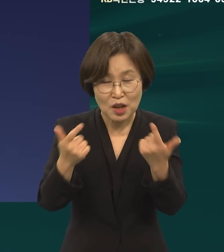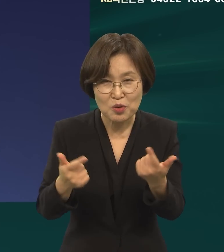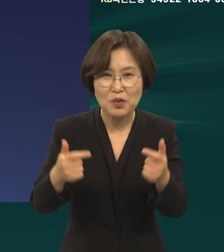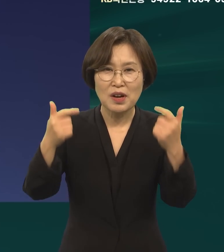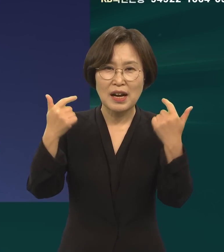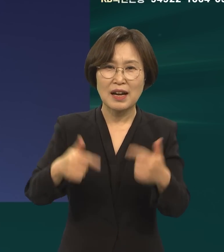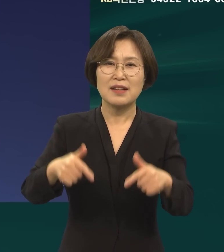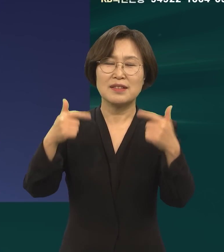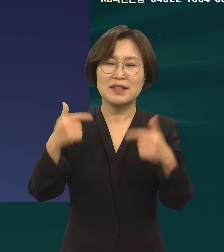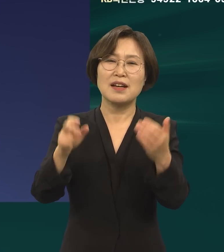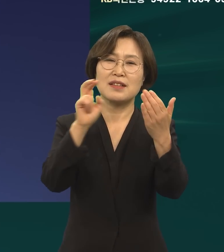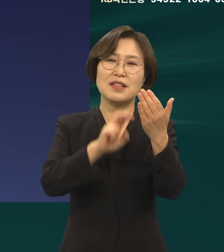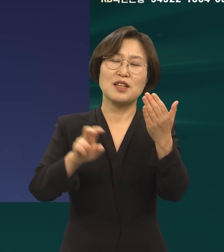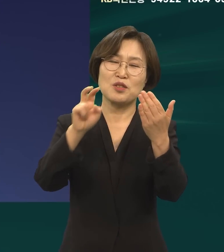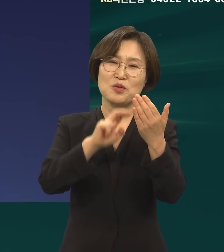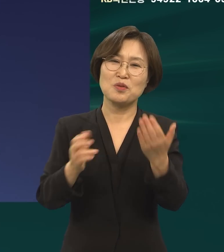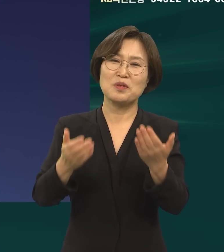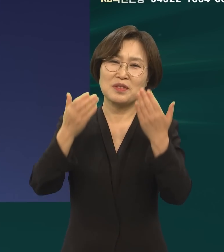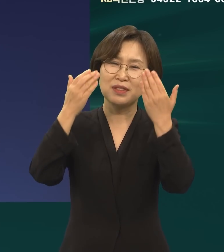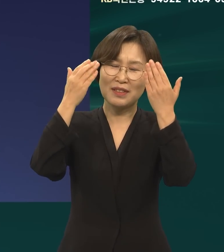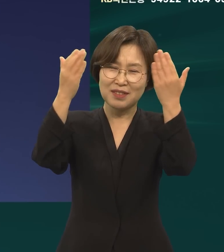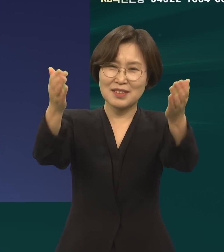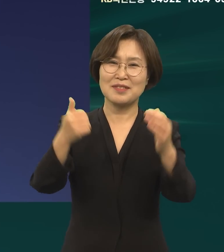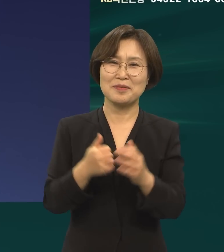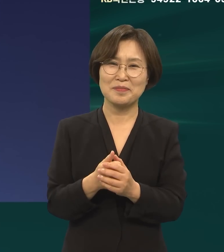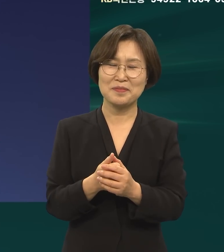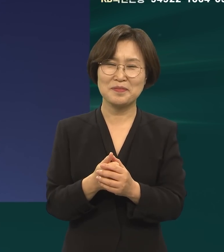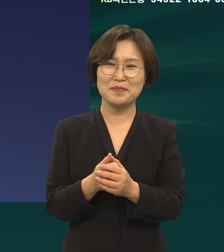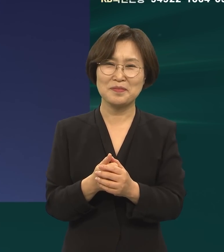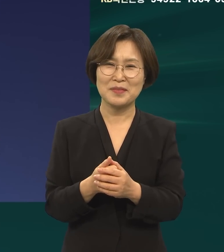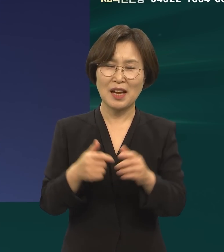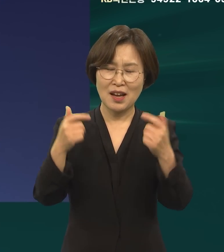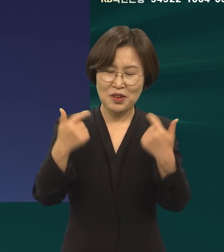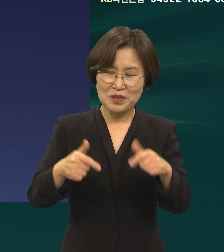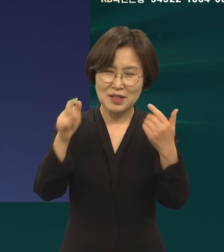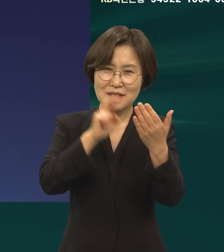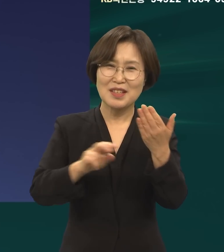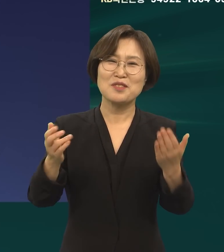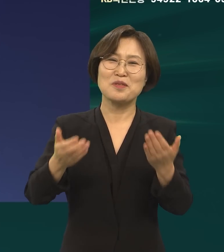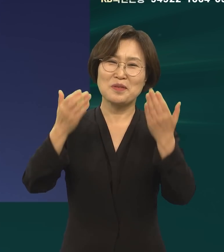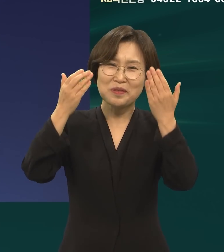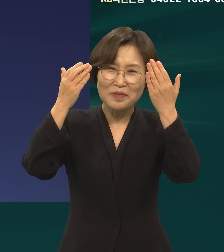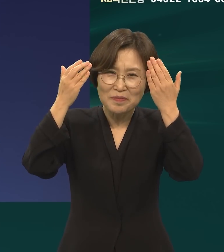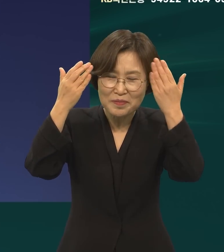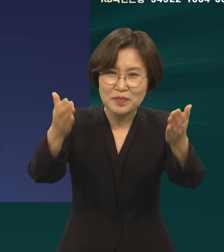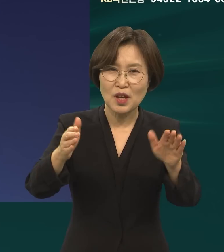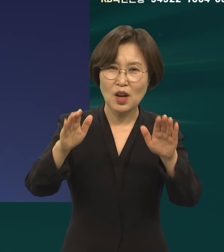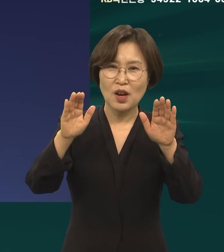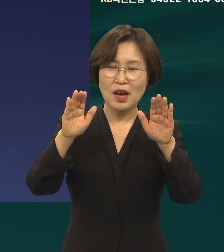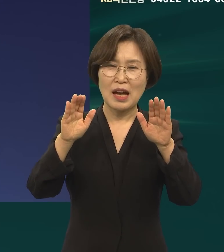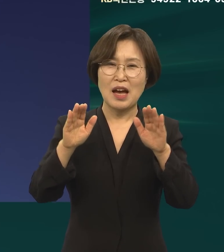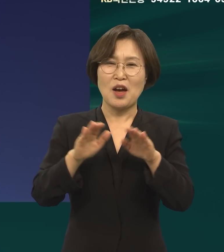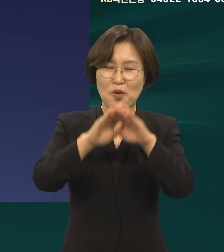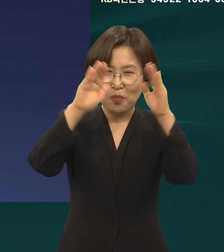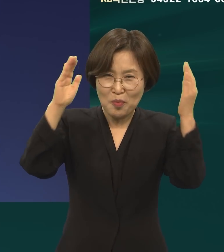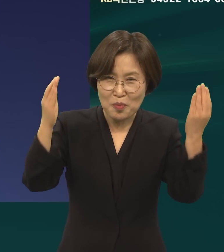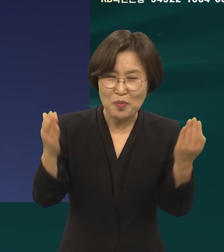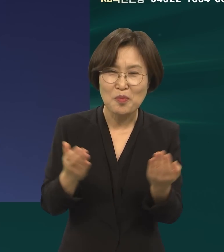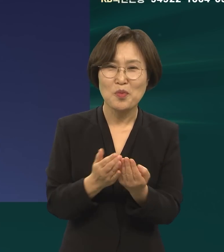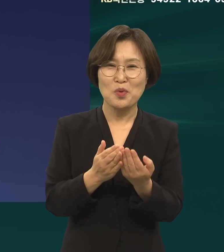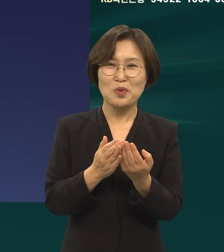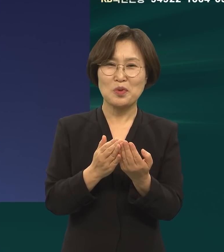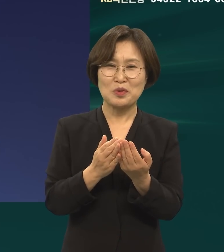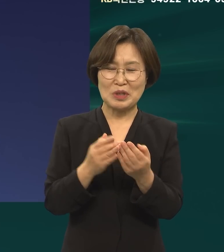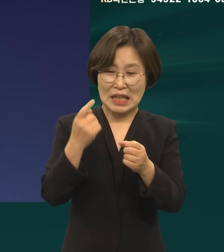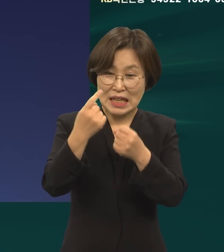늘 찬송하겠네. 늘 찬송하겠네. 늘 찬송하겠네. 오늘 일어설 줄로 믿습니다.